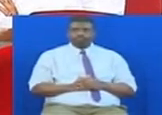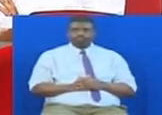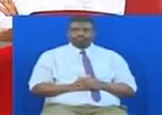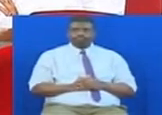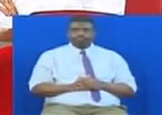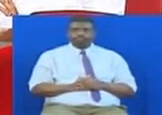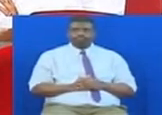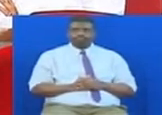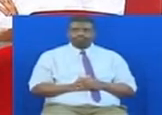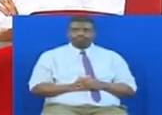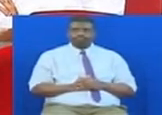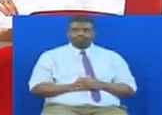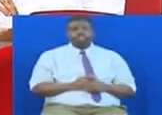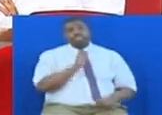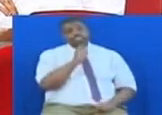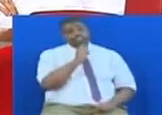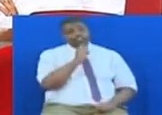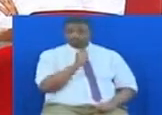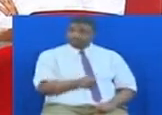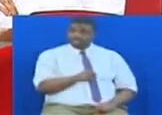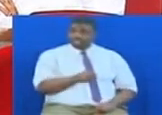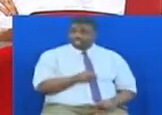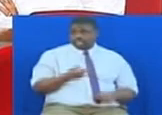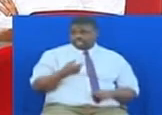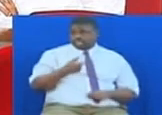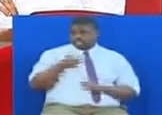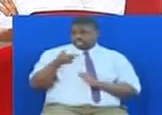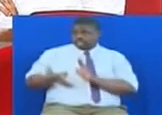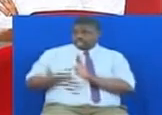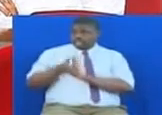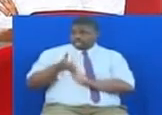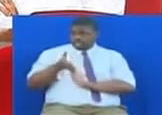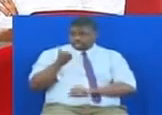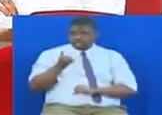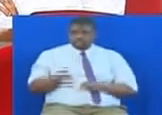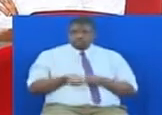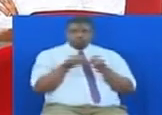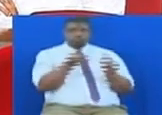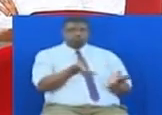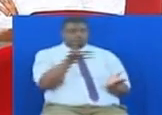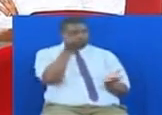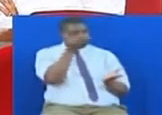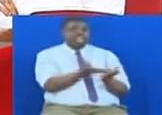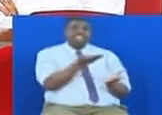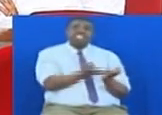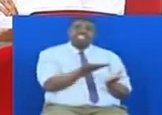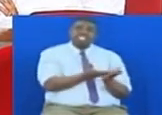Mheshimiwa spika, nianze kwa kutoa ushahidi.